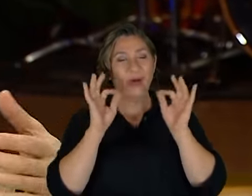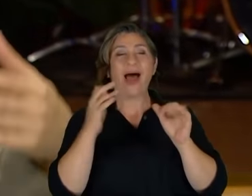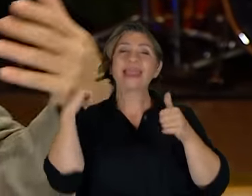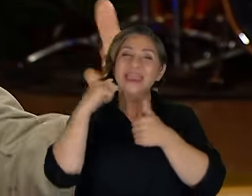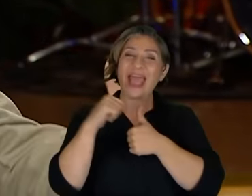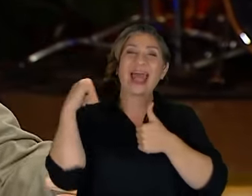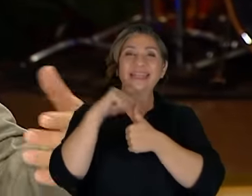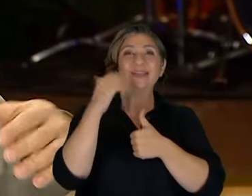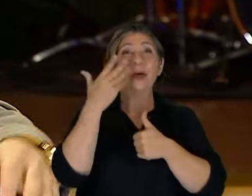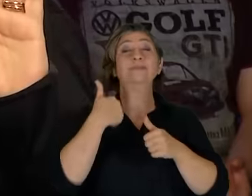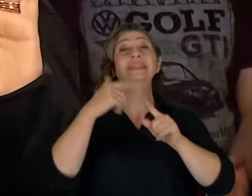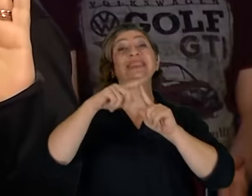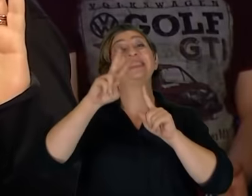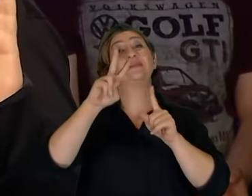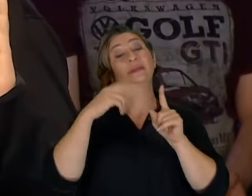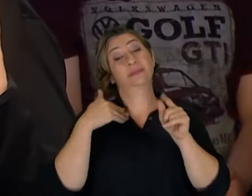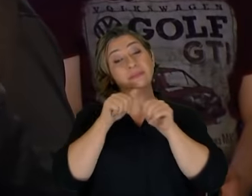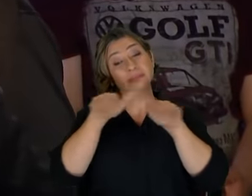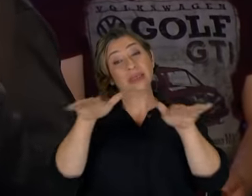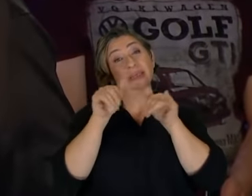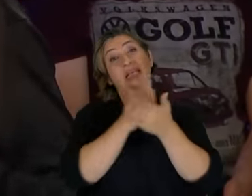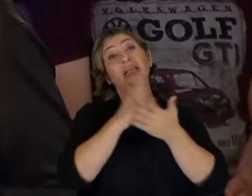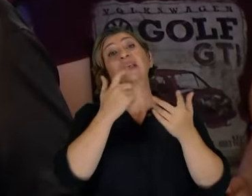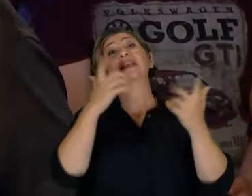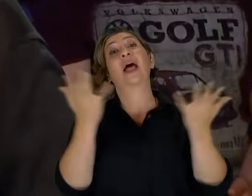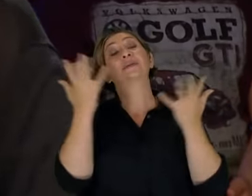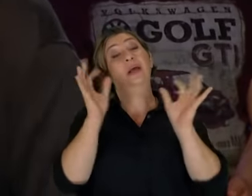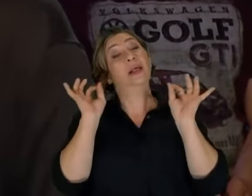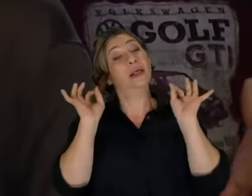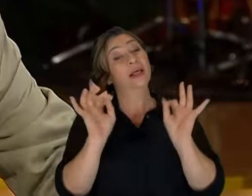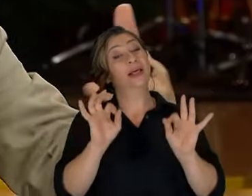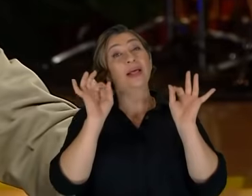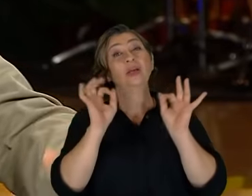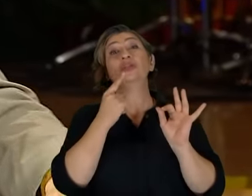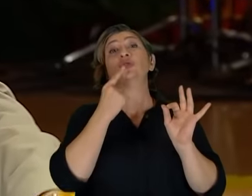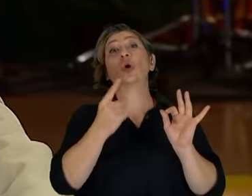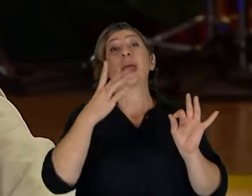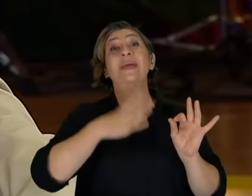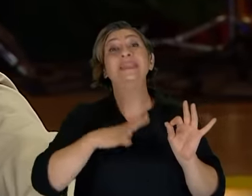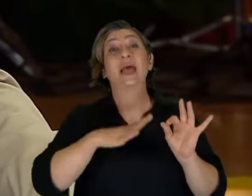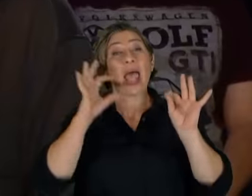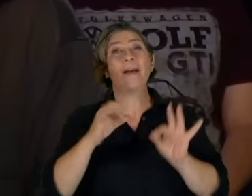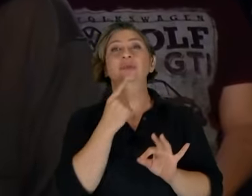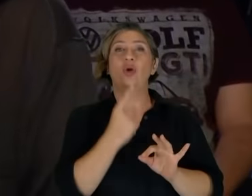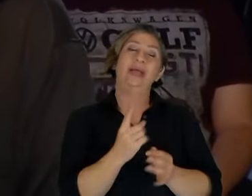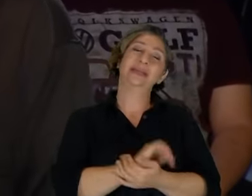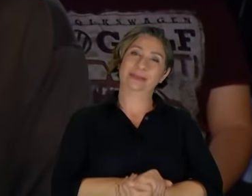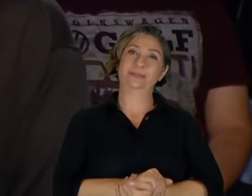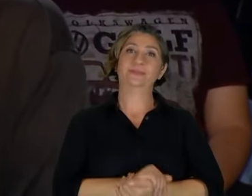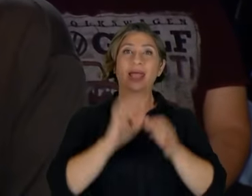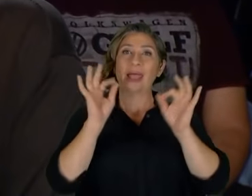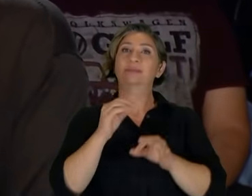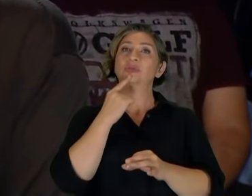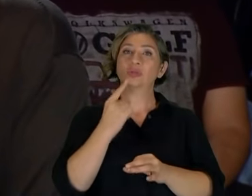öyle. Bütün ne hayır, varsa. Hayır, biz televizyonda yayınlandık. Evet, tabii. Yıllarca ama yayınlandık. Ama şimdi eski söylemek yayınlar istediğimiz şeyleri hep söyledik. Evet, söylediniz, evet.